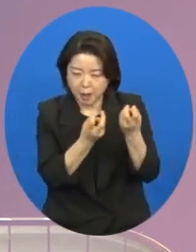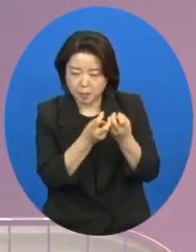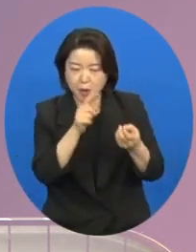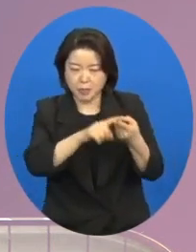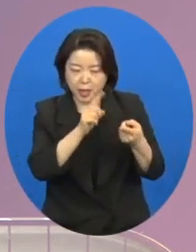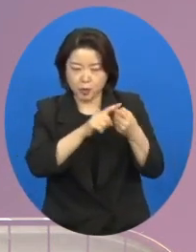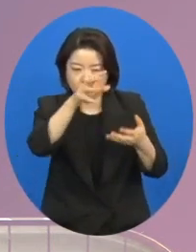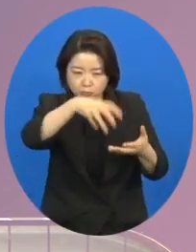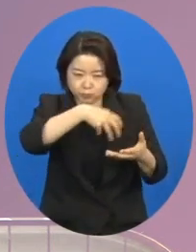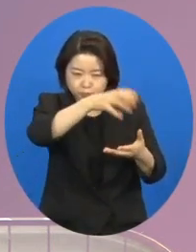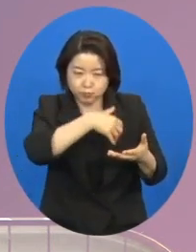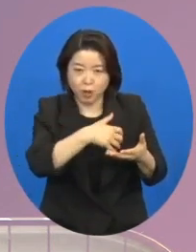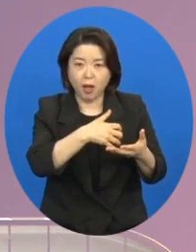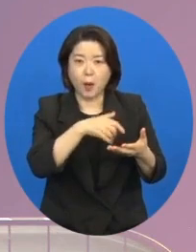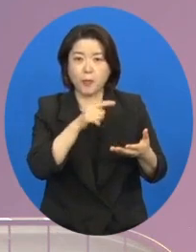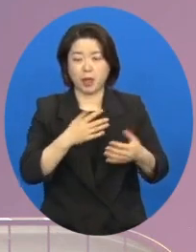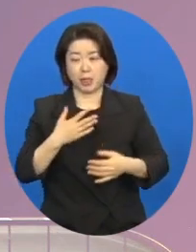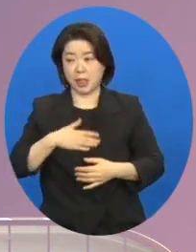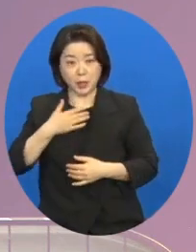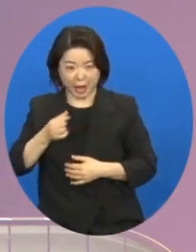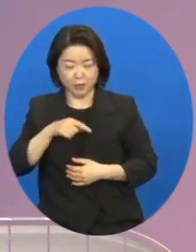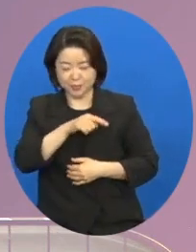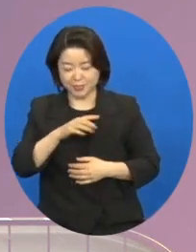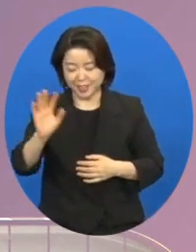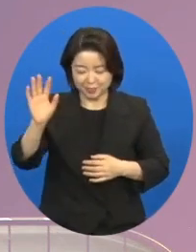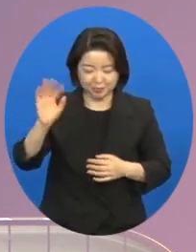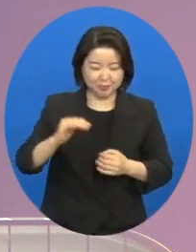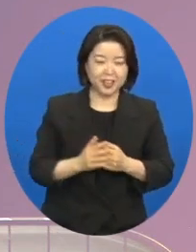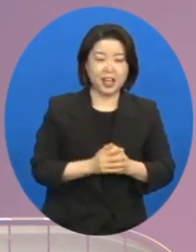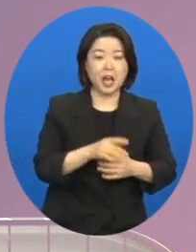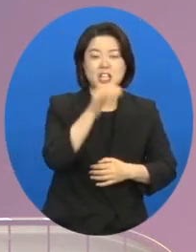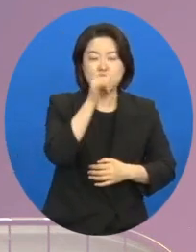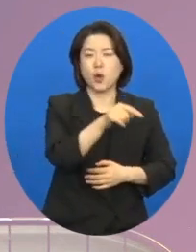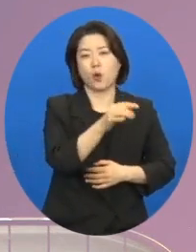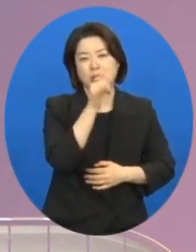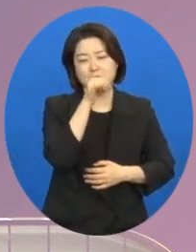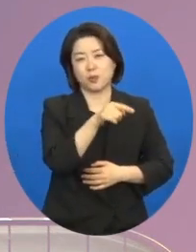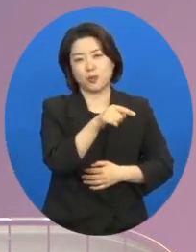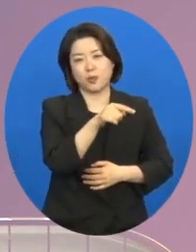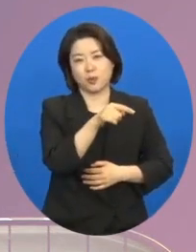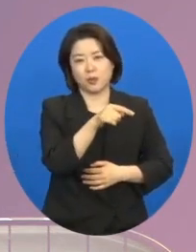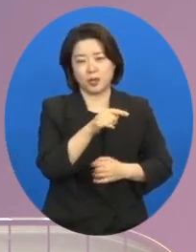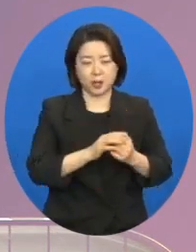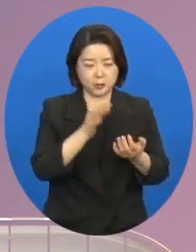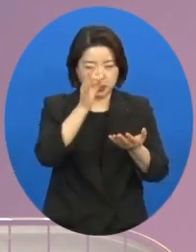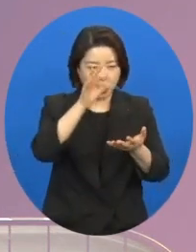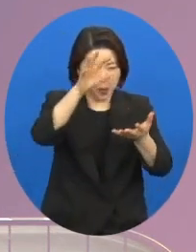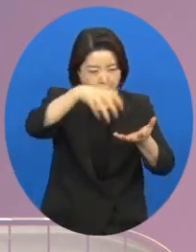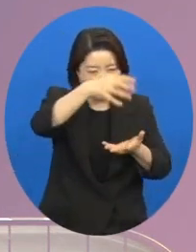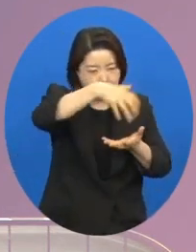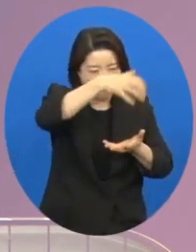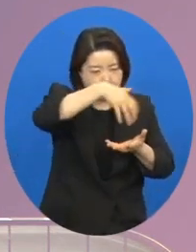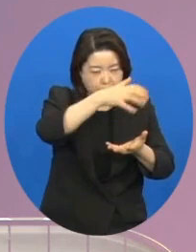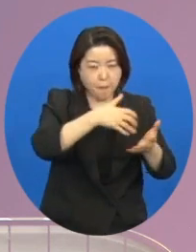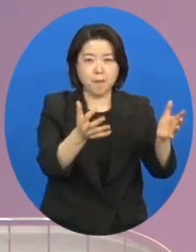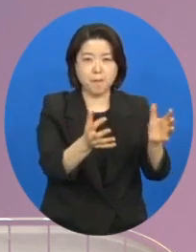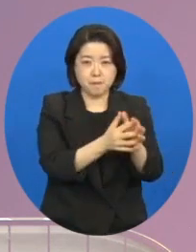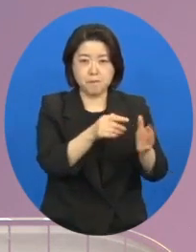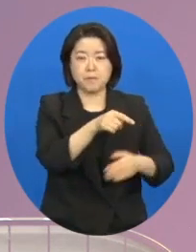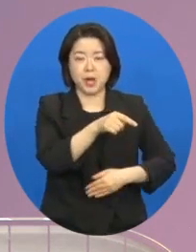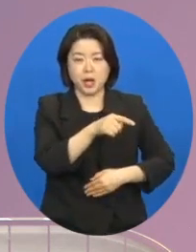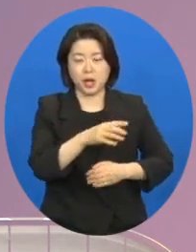수 있는 방법이 저도 알고 싶은데 있다고 해요. 어쨌든 그분이 그렇게 많이 벌었어요.